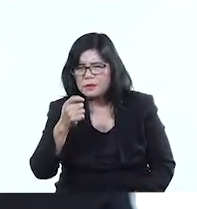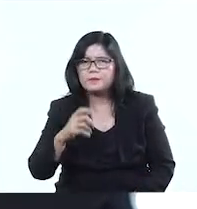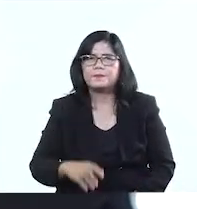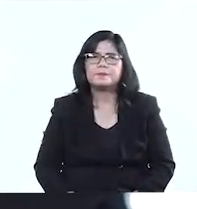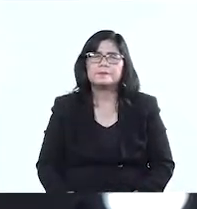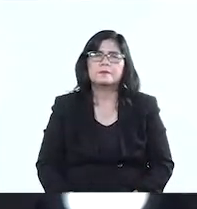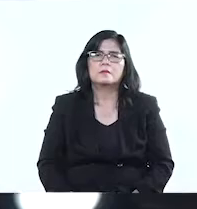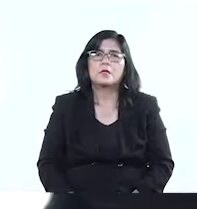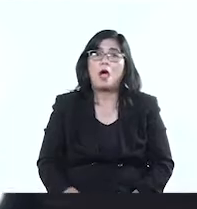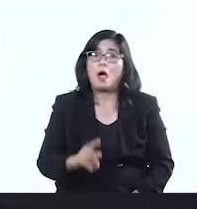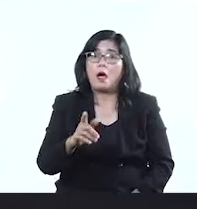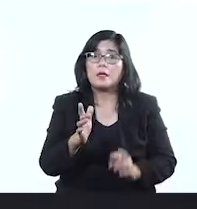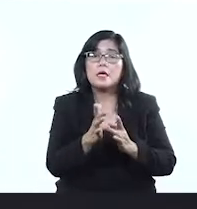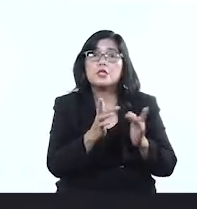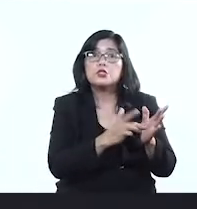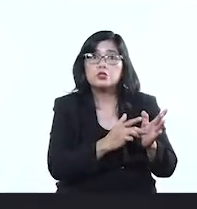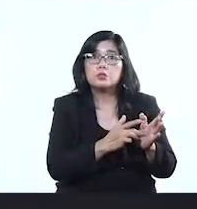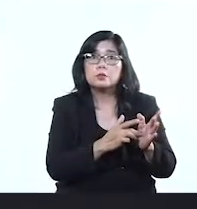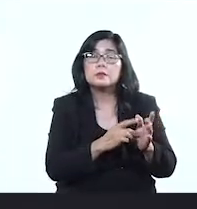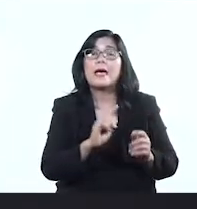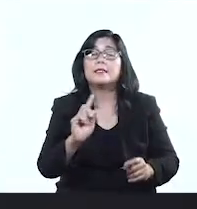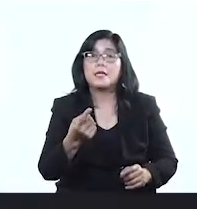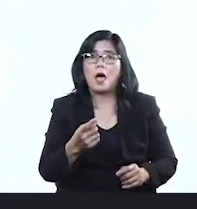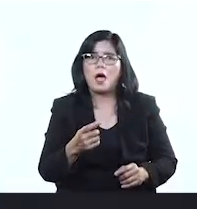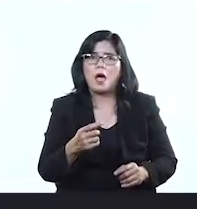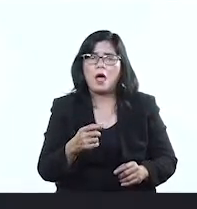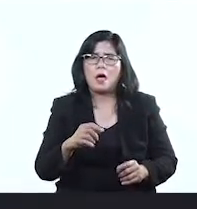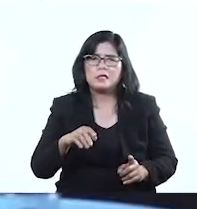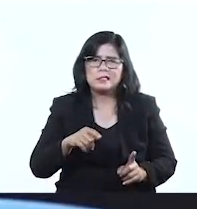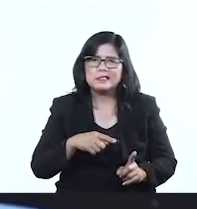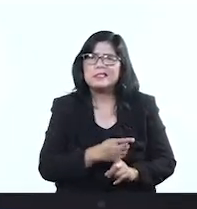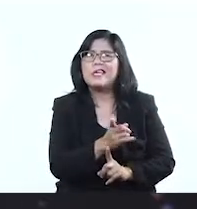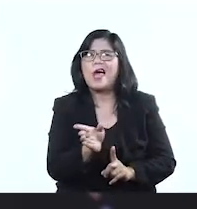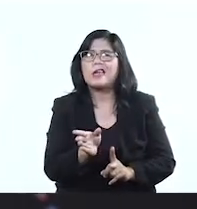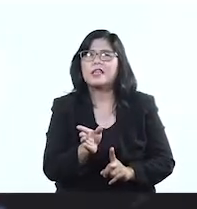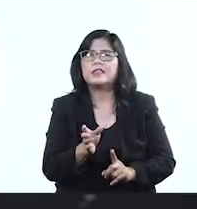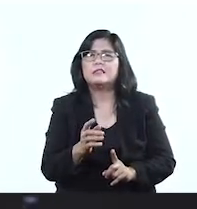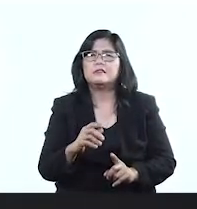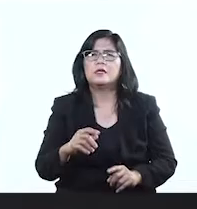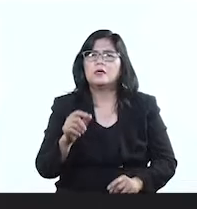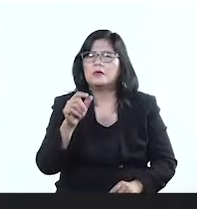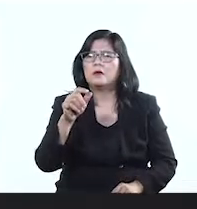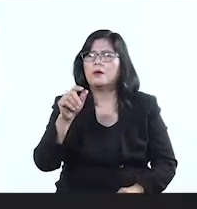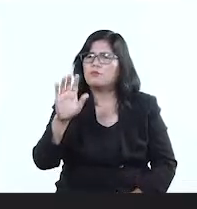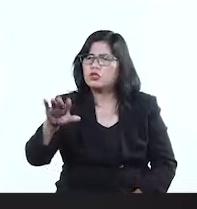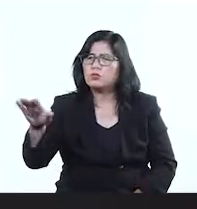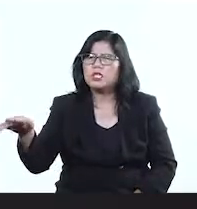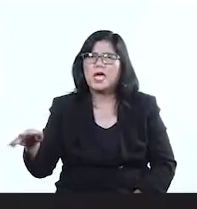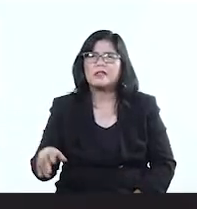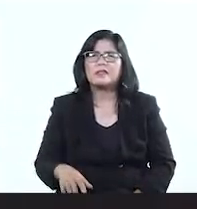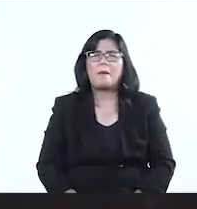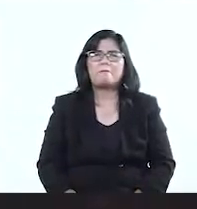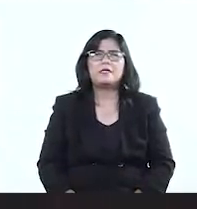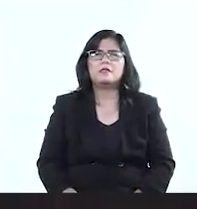bayangkan Yesus pun Hai dikhianati oleh murid-muridnya disalip kata bijak tidak berkata Bapak kirim